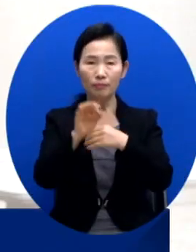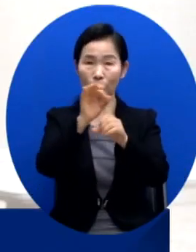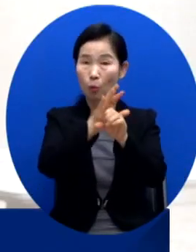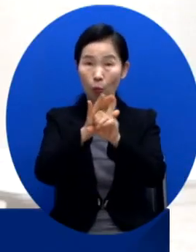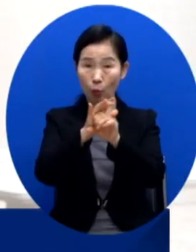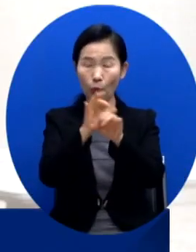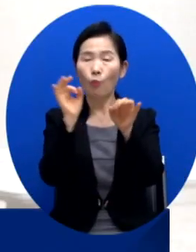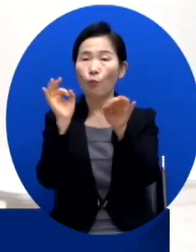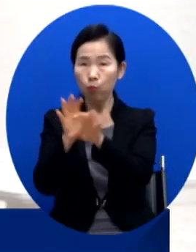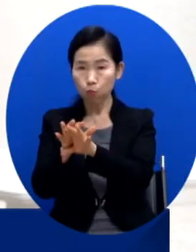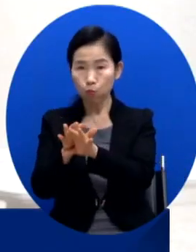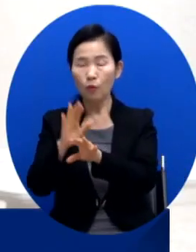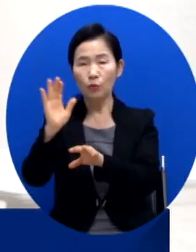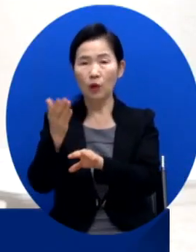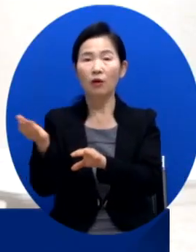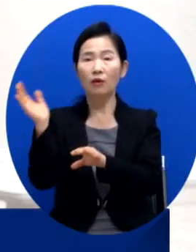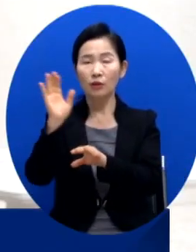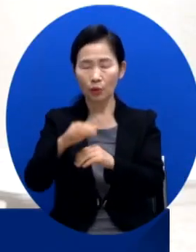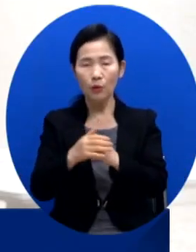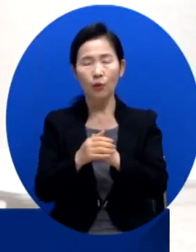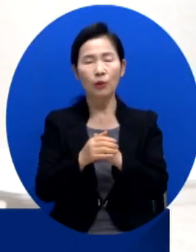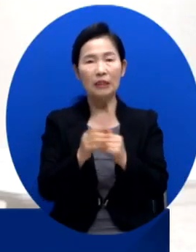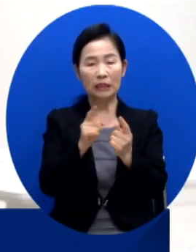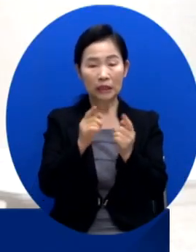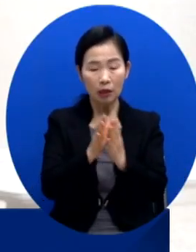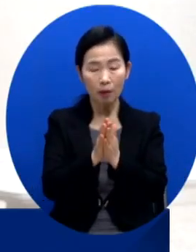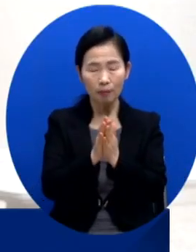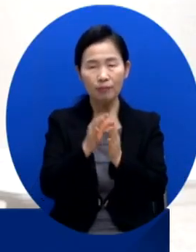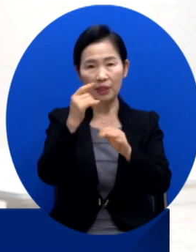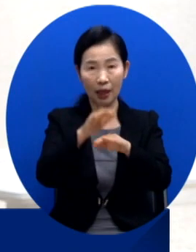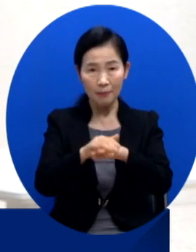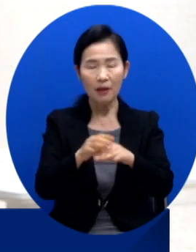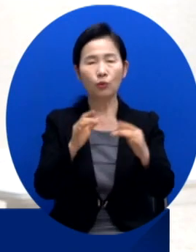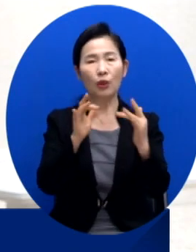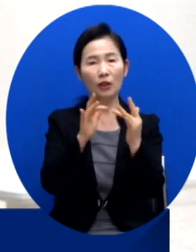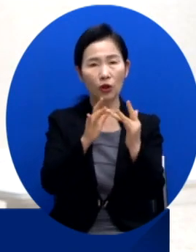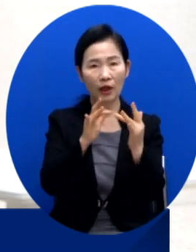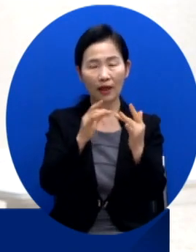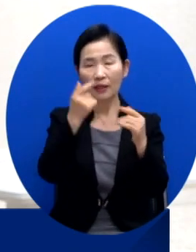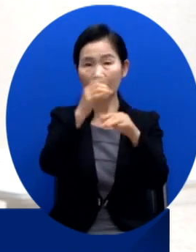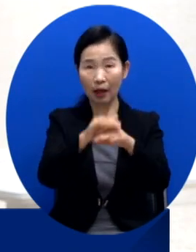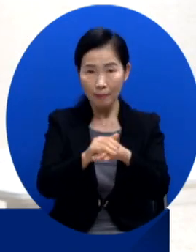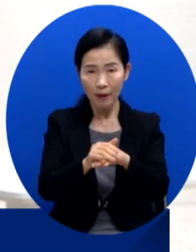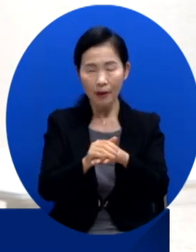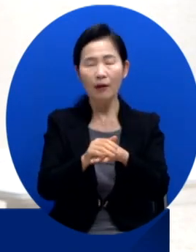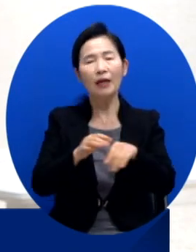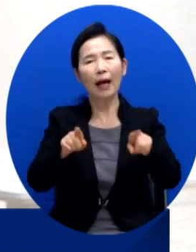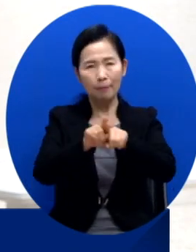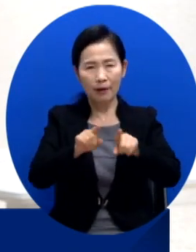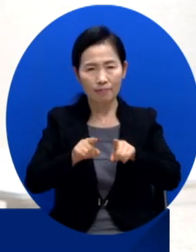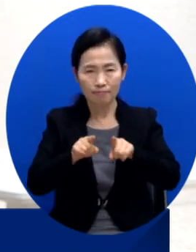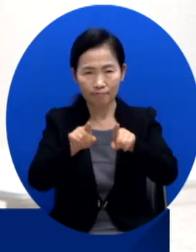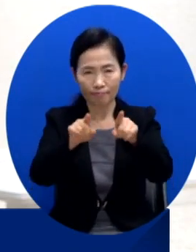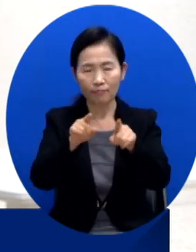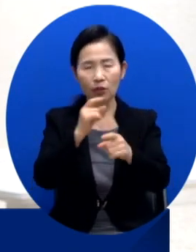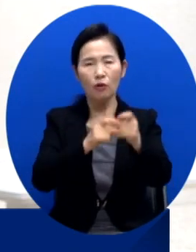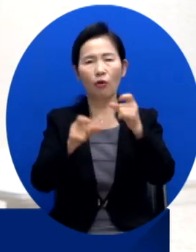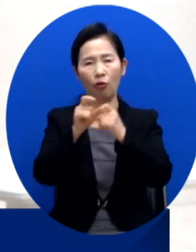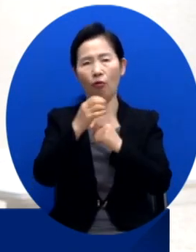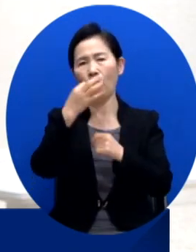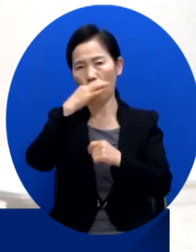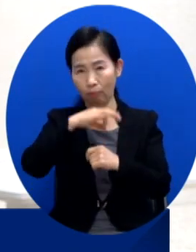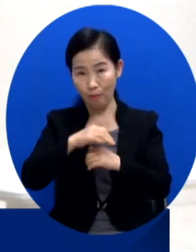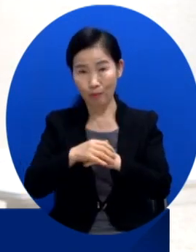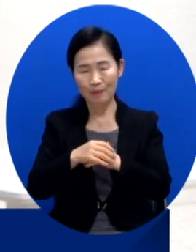해도 이 어떤 온오프라인이 같이 가는 거는 이미 현재 상황인 것 같습니다. 그래서